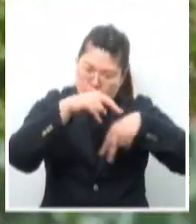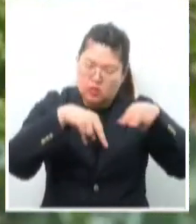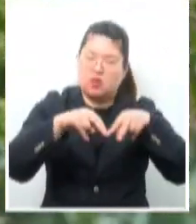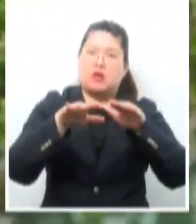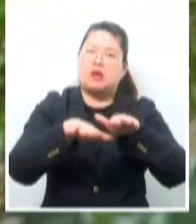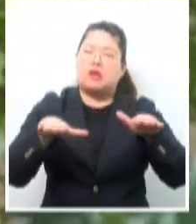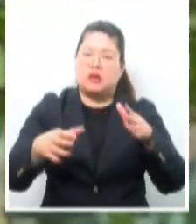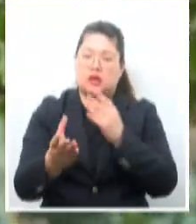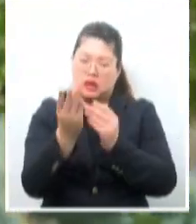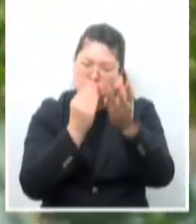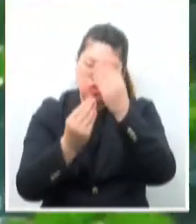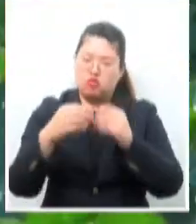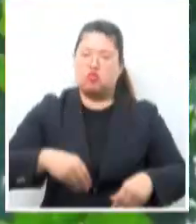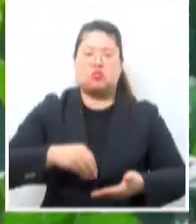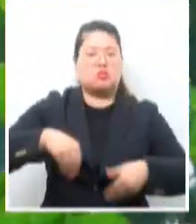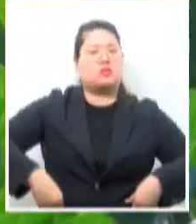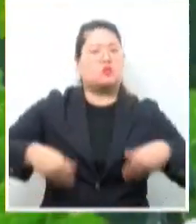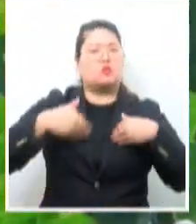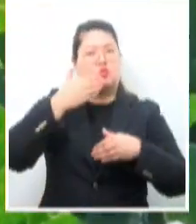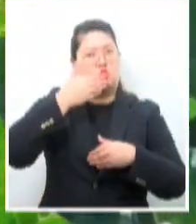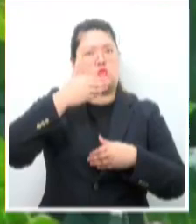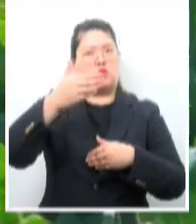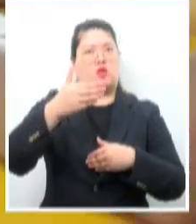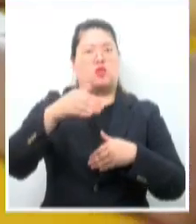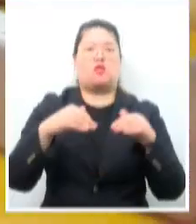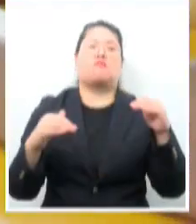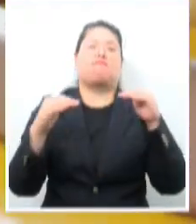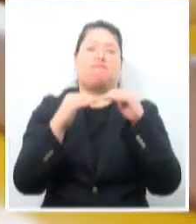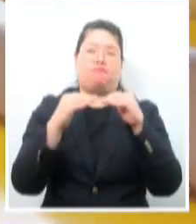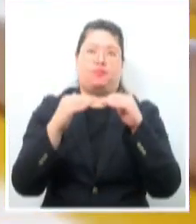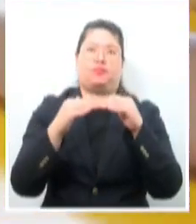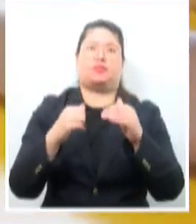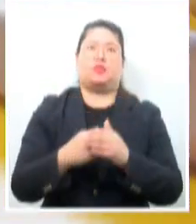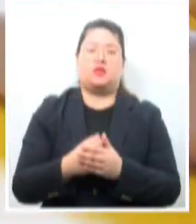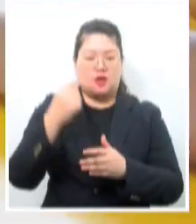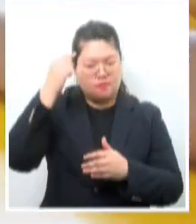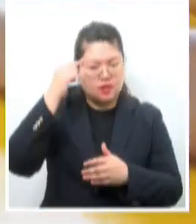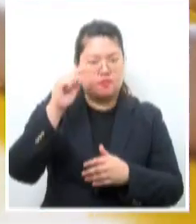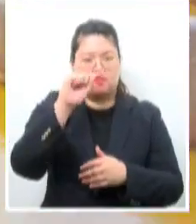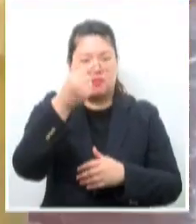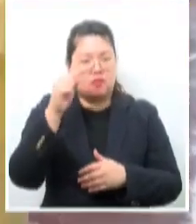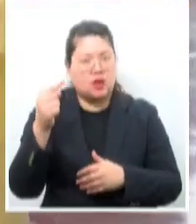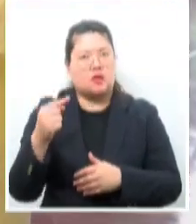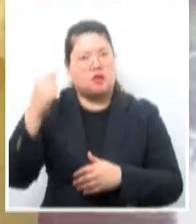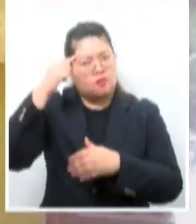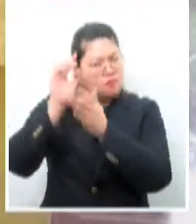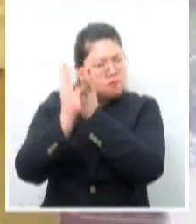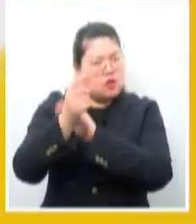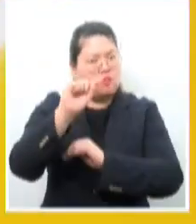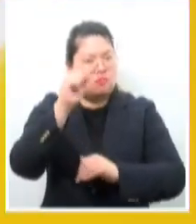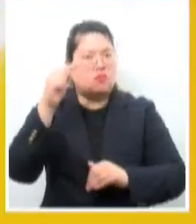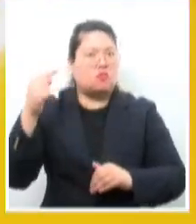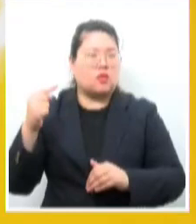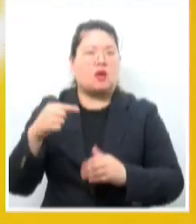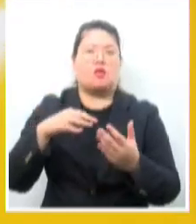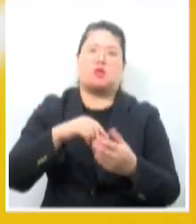การเรียนรู้ตลอดชีวิตอย่างทั่วถึงและเท่าเทียมกันด้วยมุมมองใหม่สร้างนักเรียนให้พร้อมรับมือโลกแห่ง